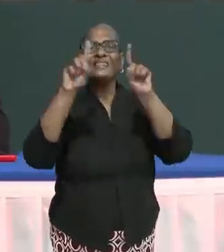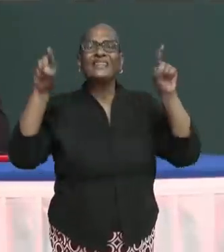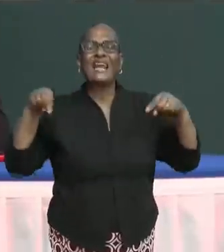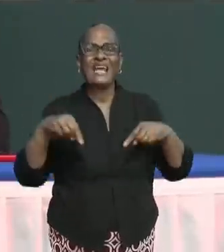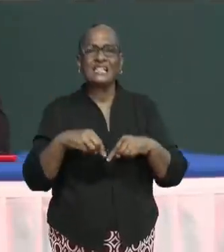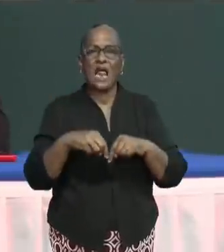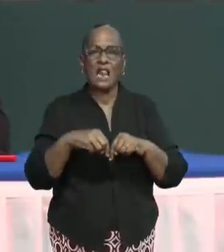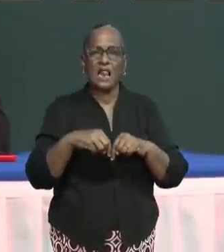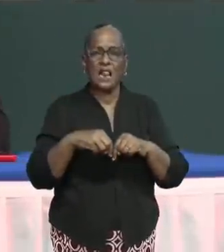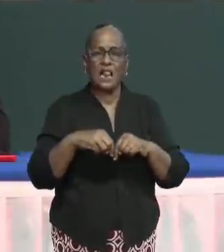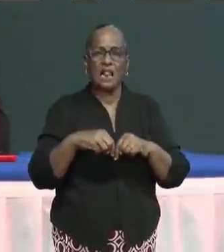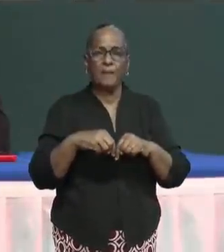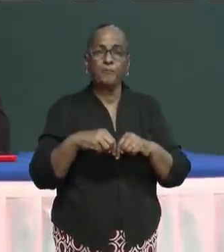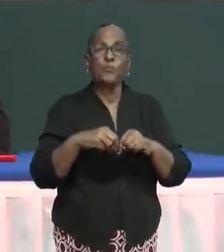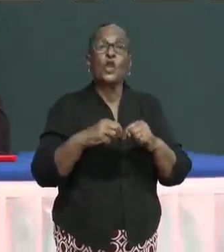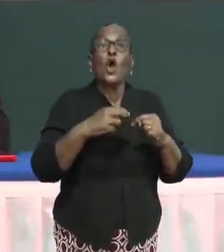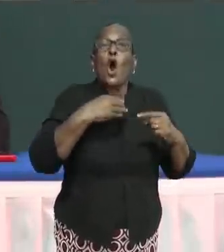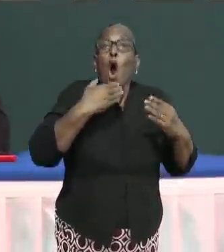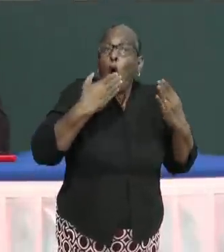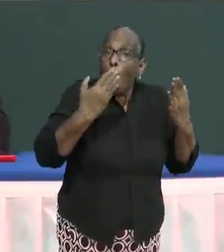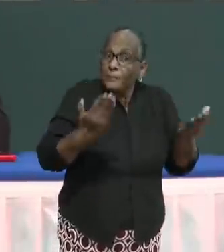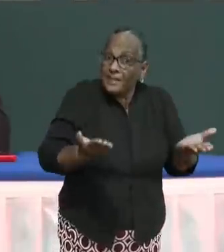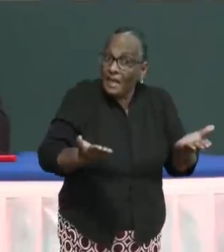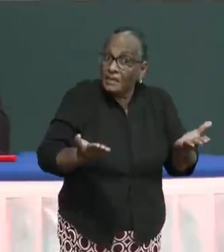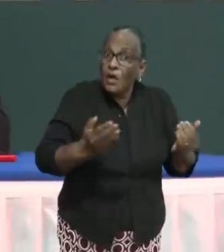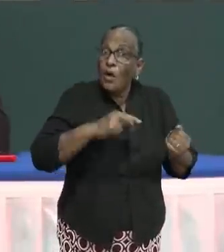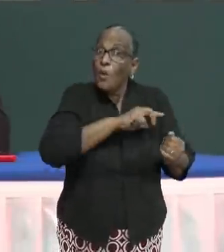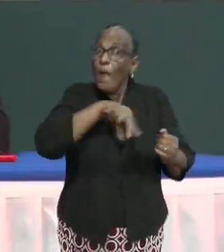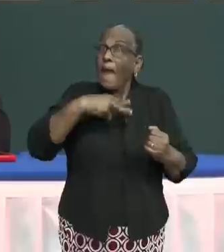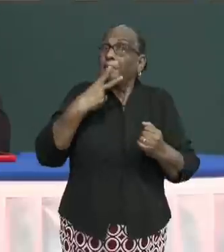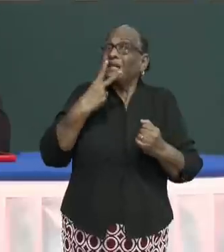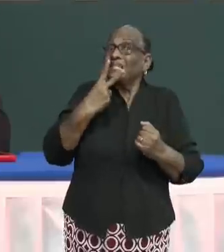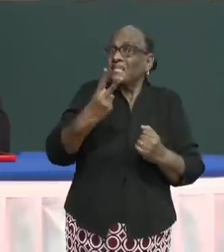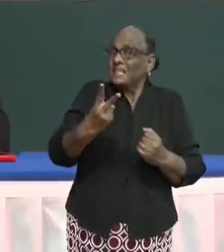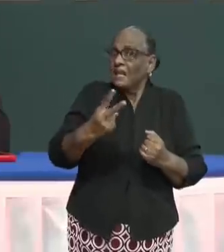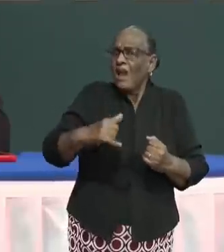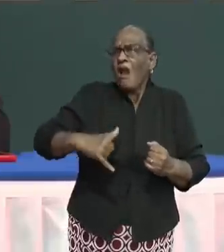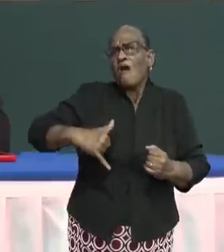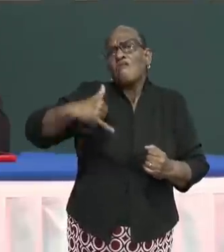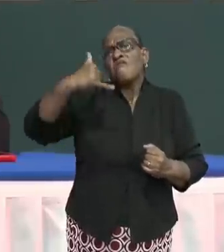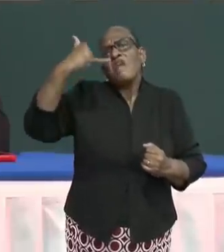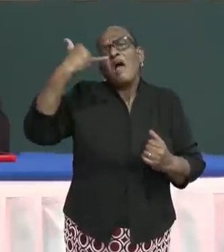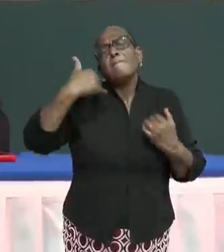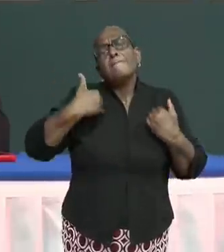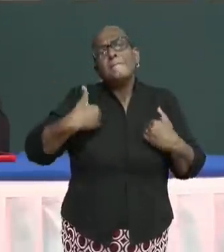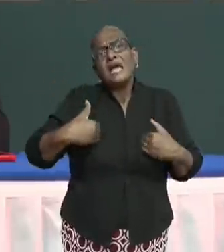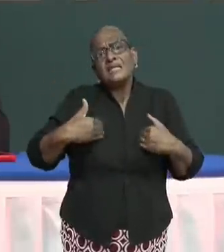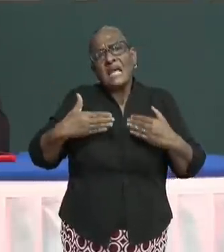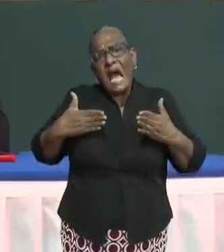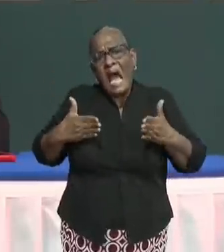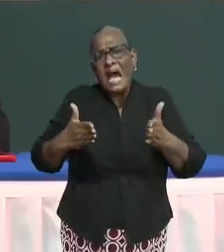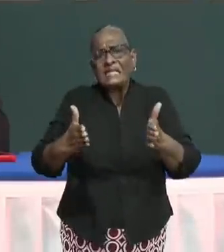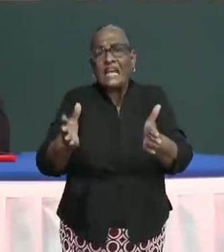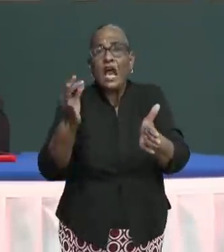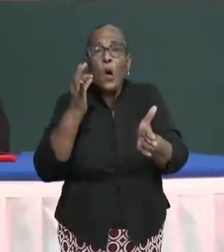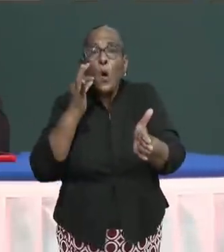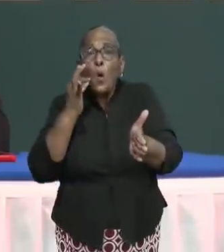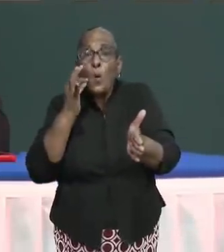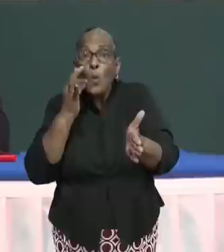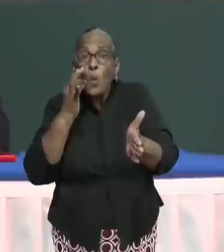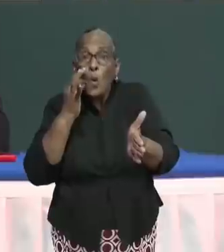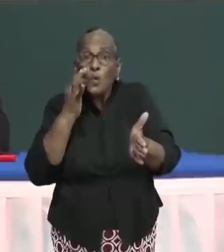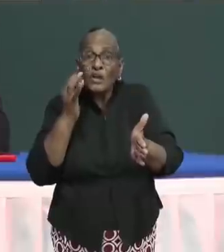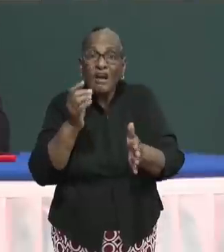gezinsuitdreksel omdat hoe zie dat voor ons maat de adres dat ik geef op naar de